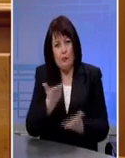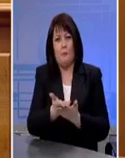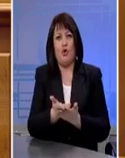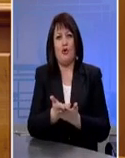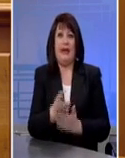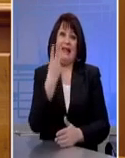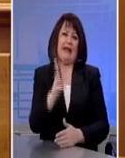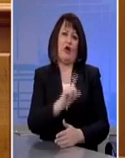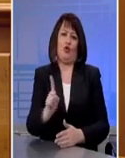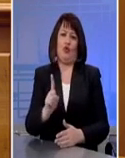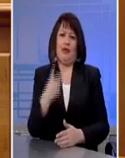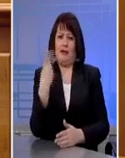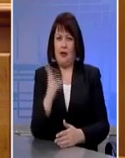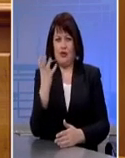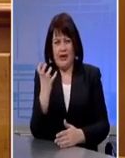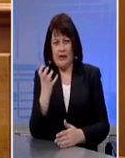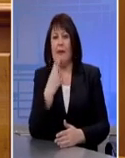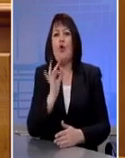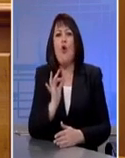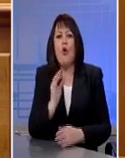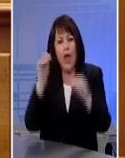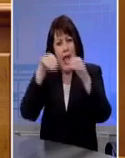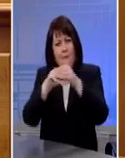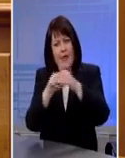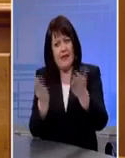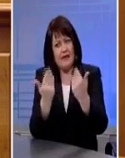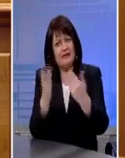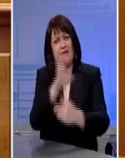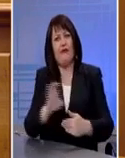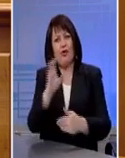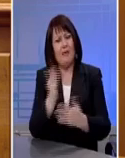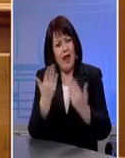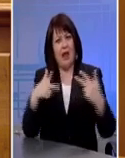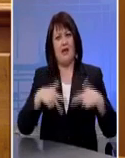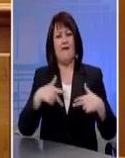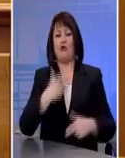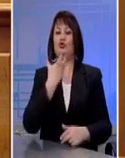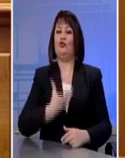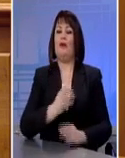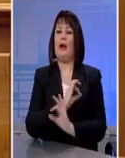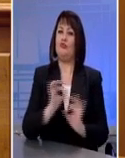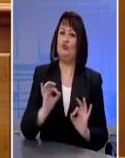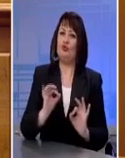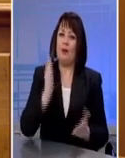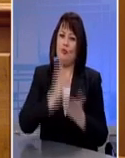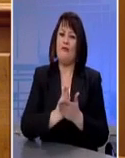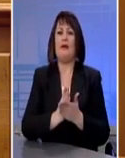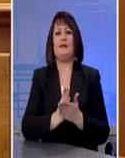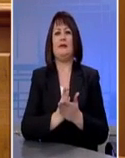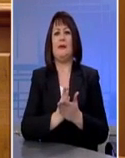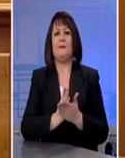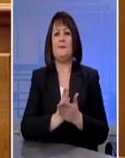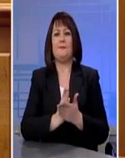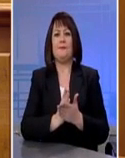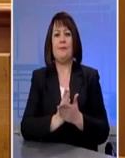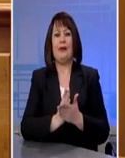Γιατί την πρότεινα αυτό? Για να έρθουν επενδύσεις και για να δουν οι Ευρωπαίοι μπροστά τους μια κυβέρνηση σοβαρή και αποφασισμένη, που θα